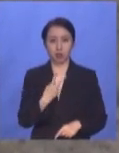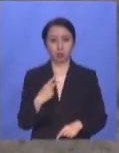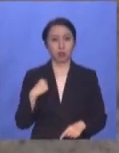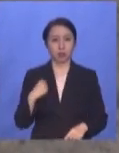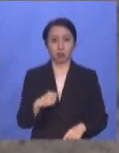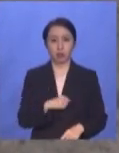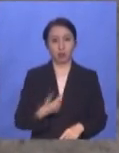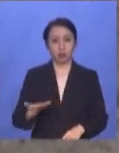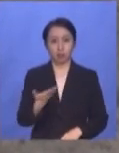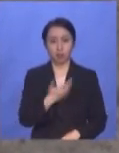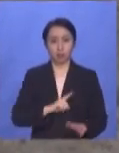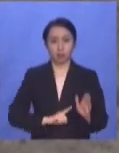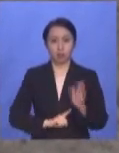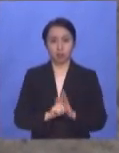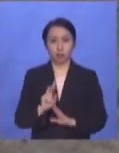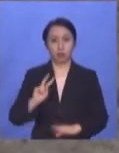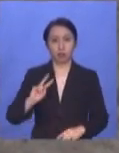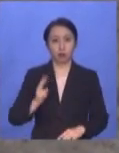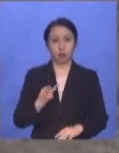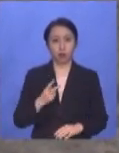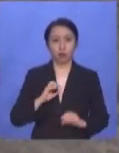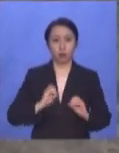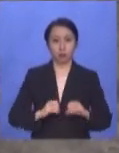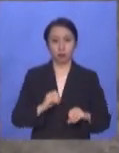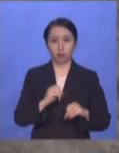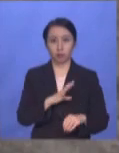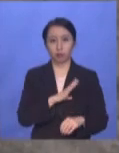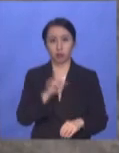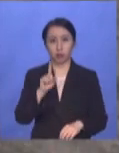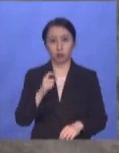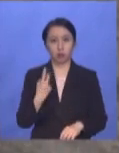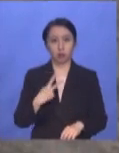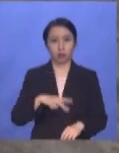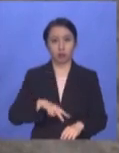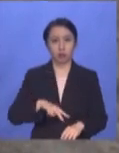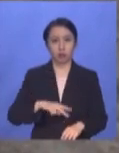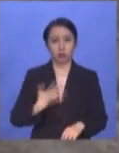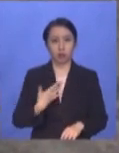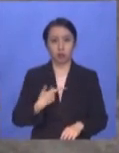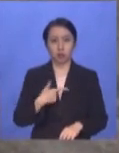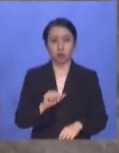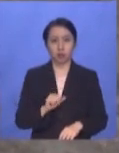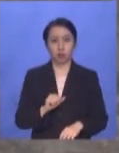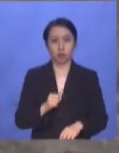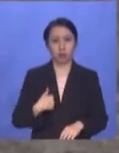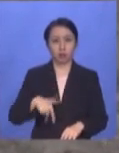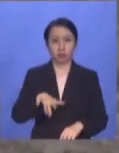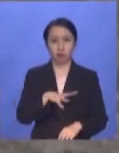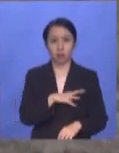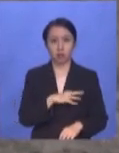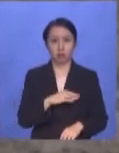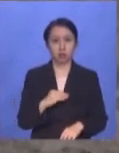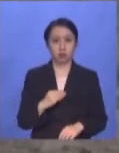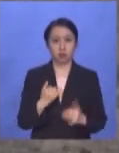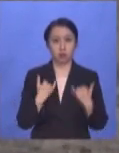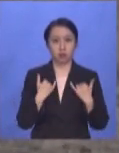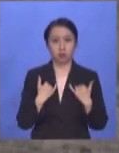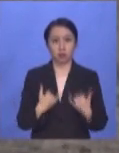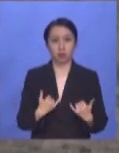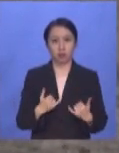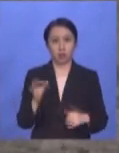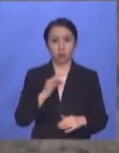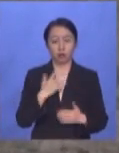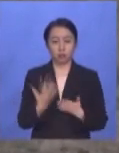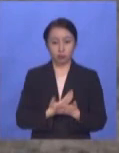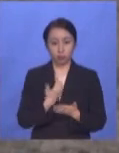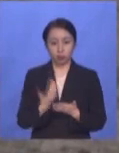бы запустим. А второй орошаемый участок на 125 гектаров. Как бы сейчас идет в данный момент